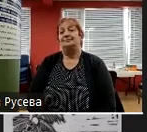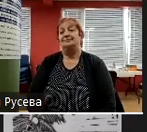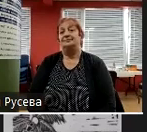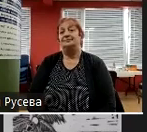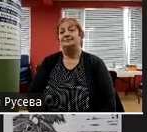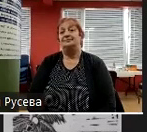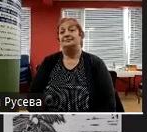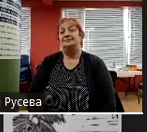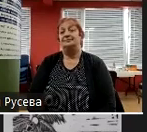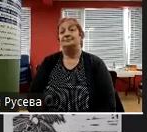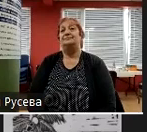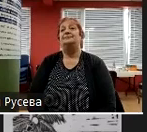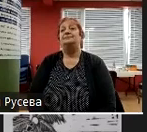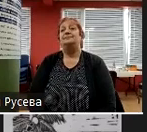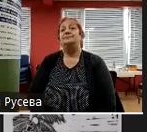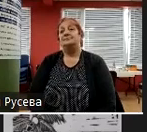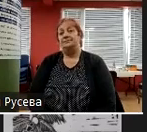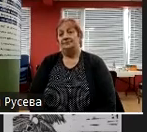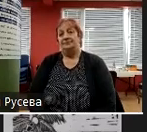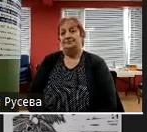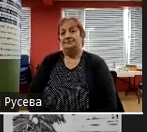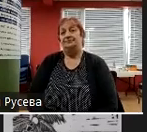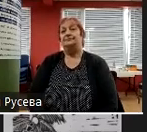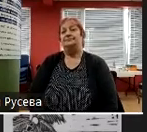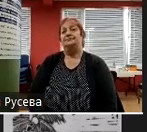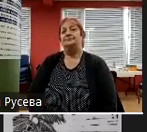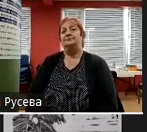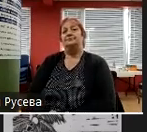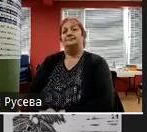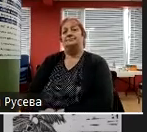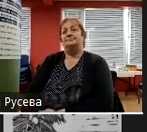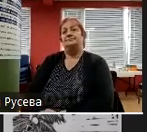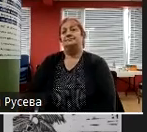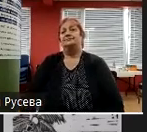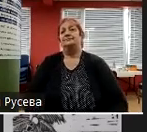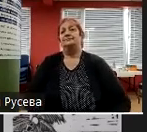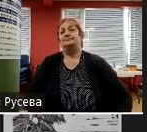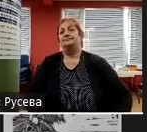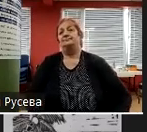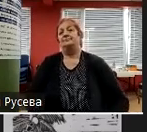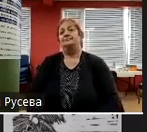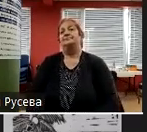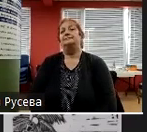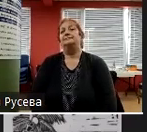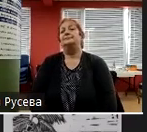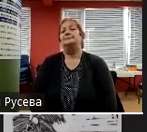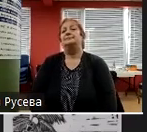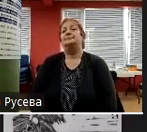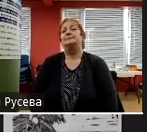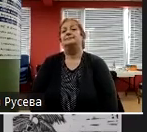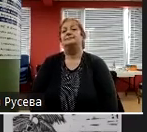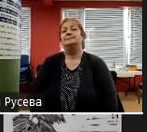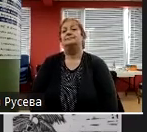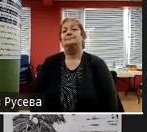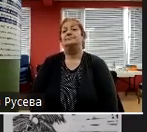so if it's a document, a PDF, a video, an image, and if they're not, maybe